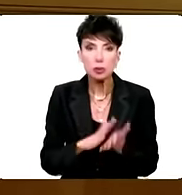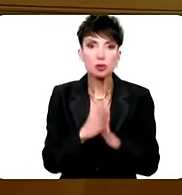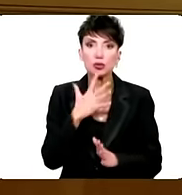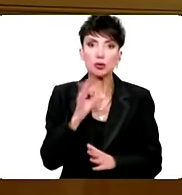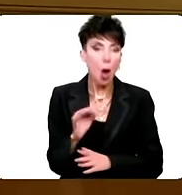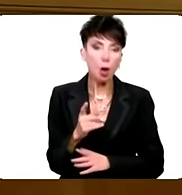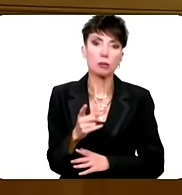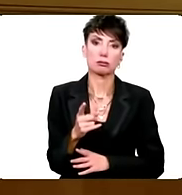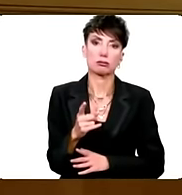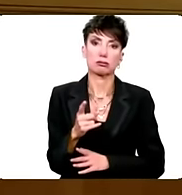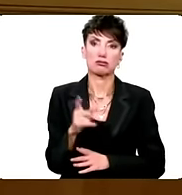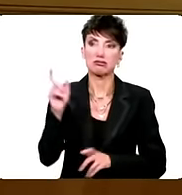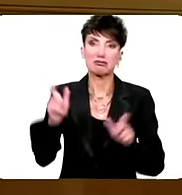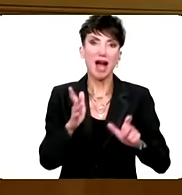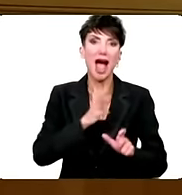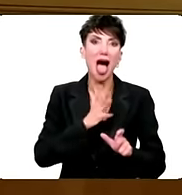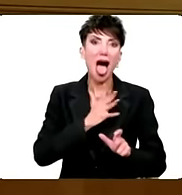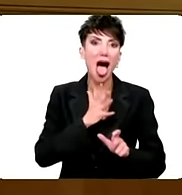τους ανθρώπους να είναι εθισμένοι